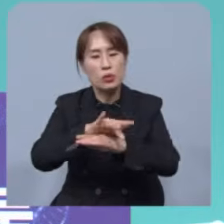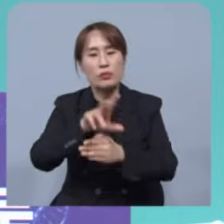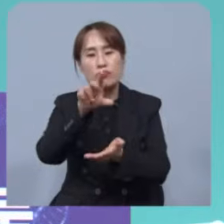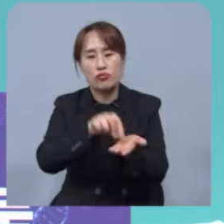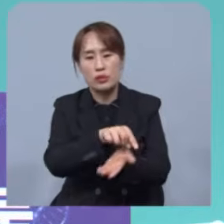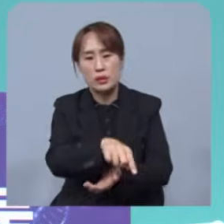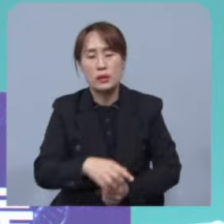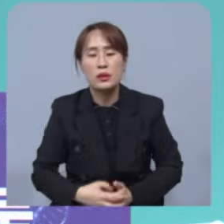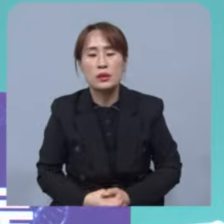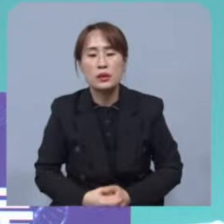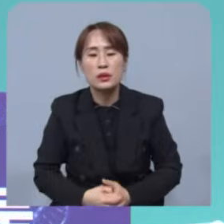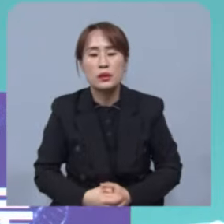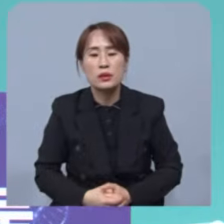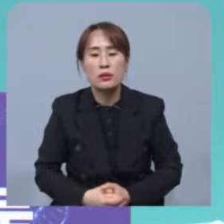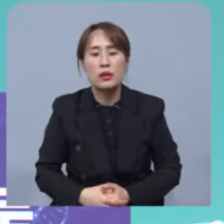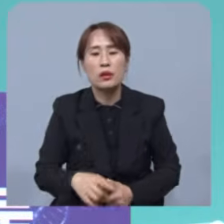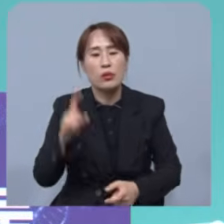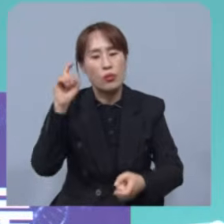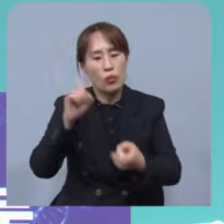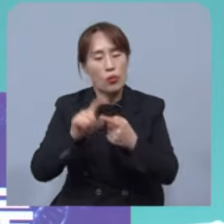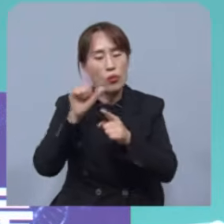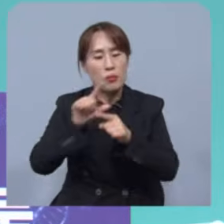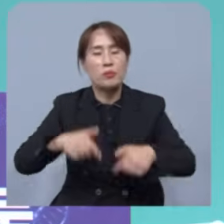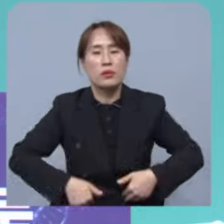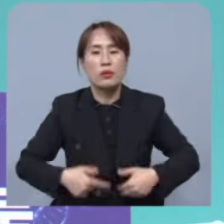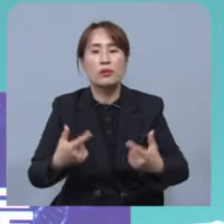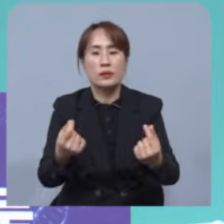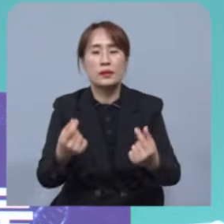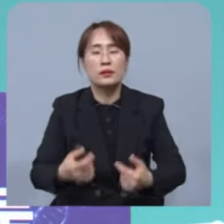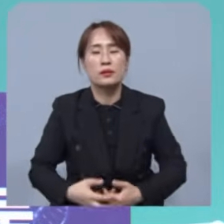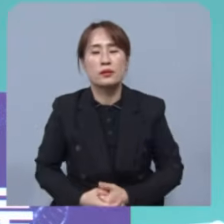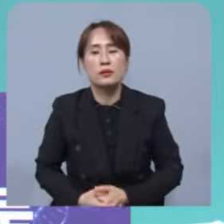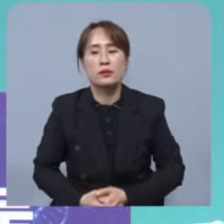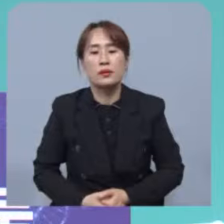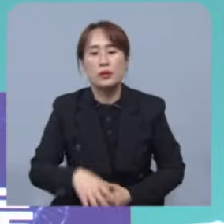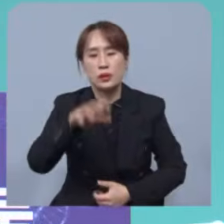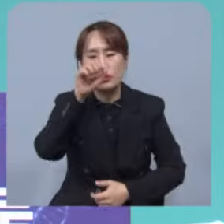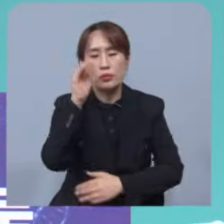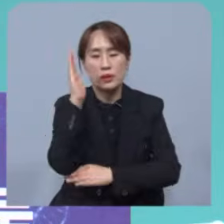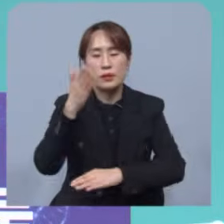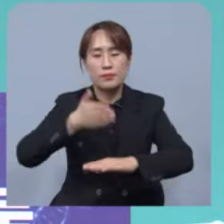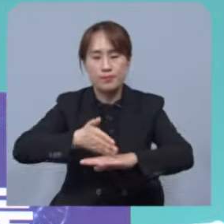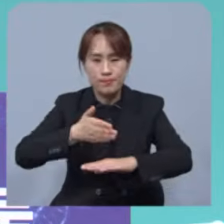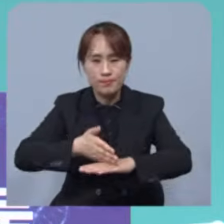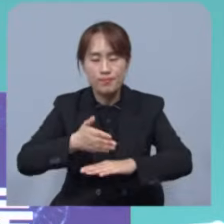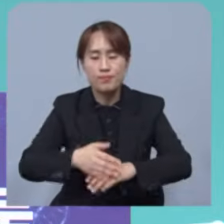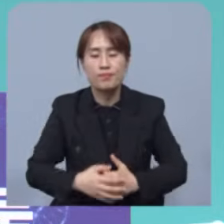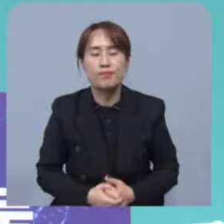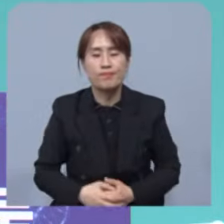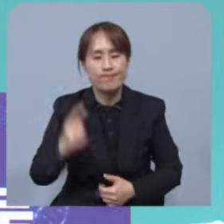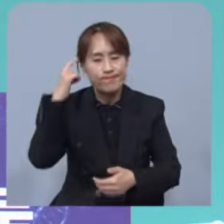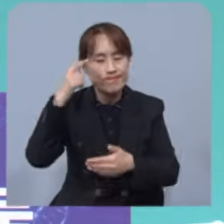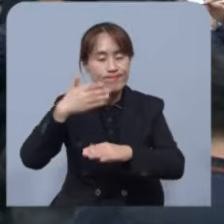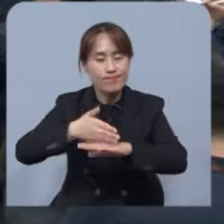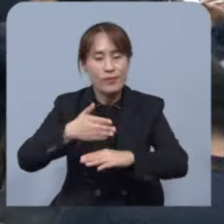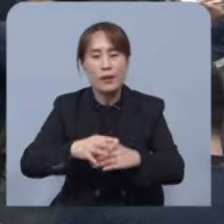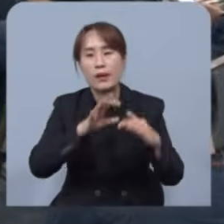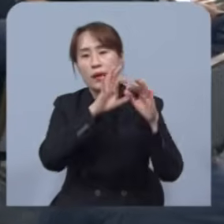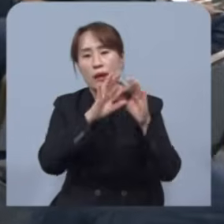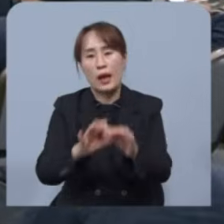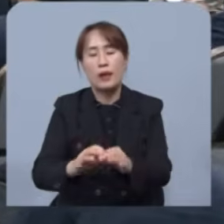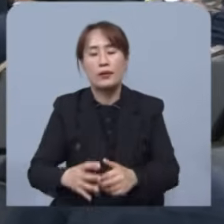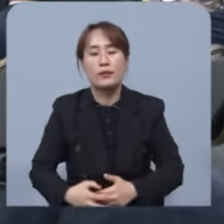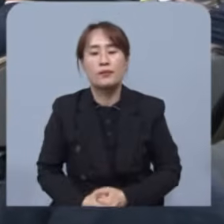문제 하고는 각별히 좀 고민을 해야 될 것 같네요. 좋은 지적해 주셨습니다. 예, 의견 감사합니다.